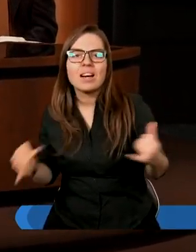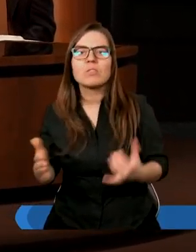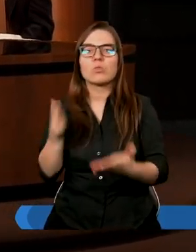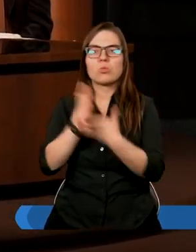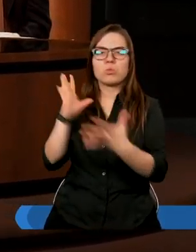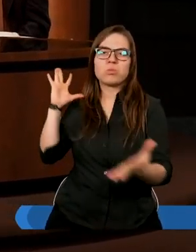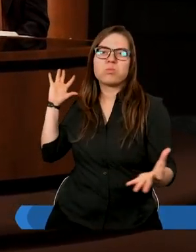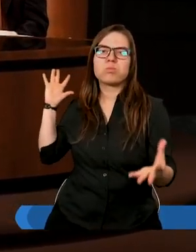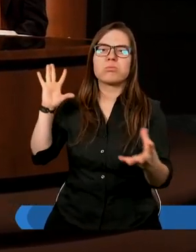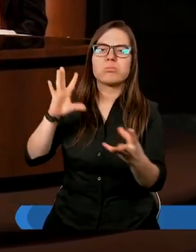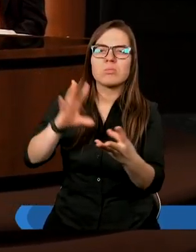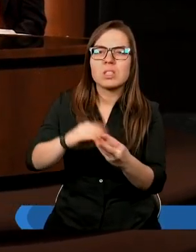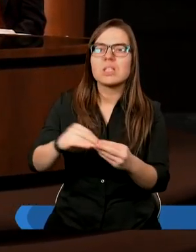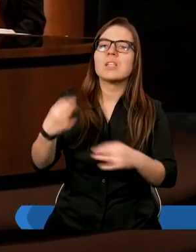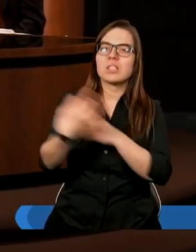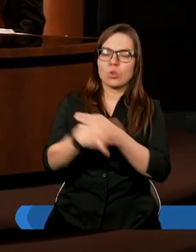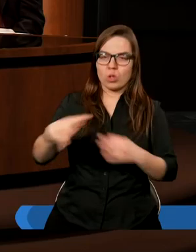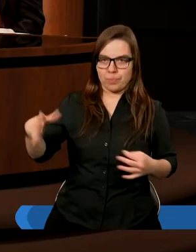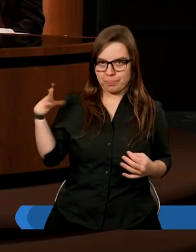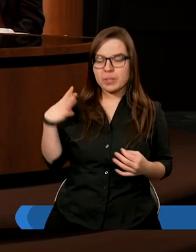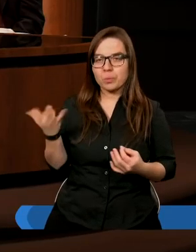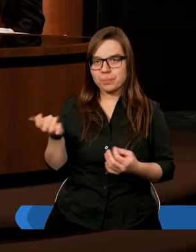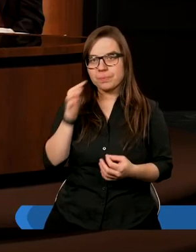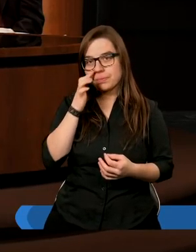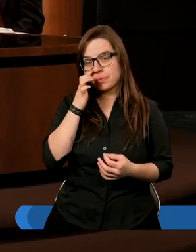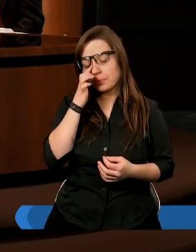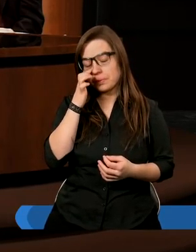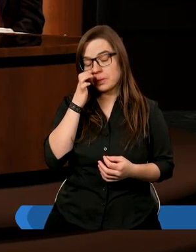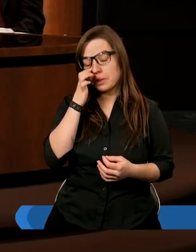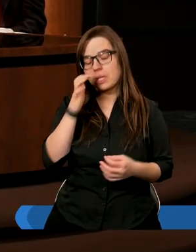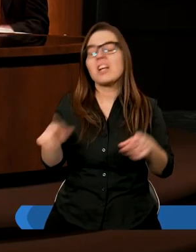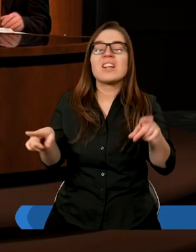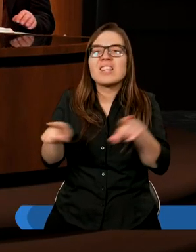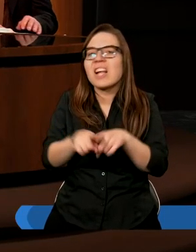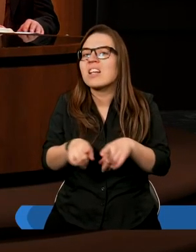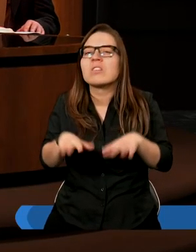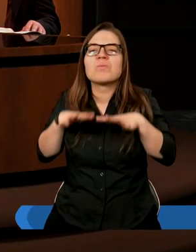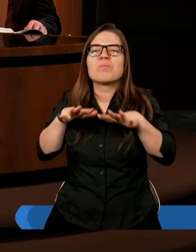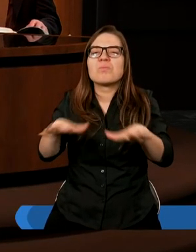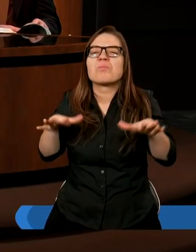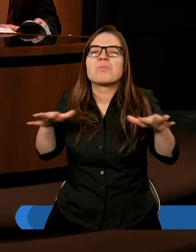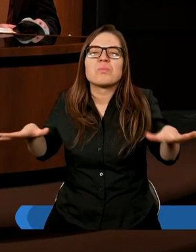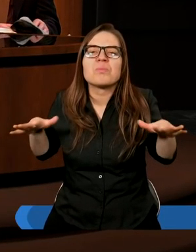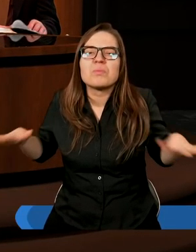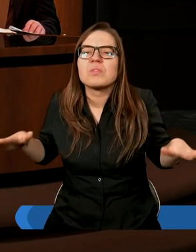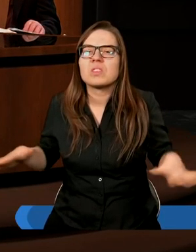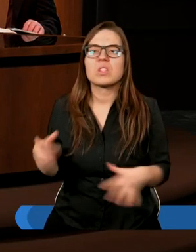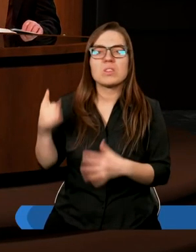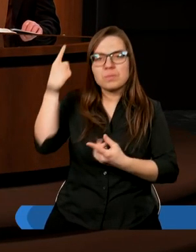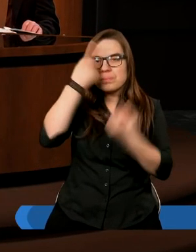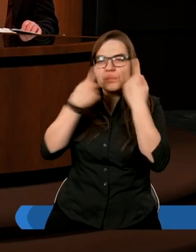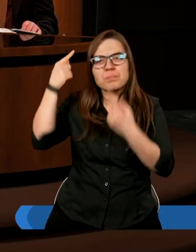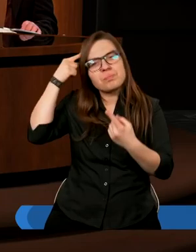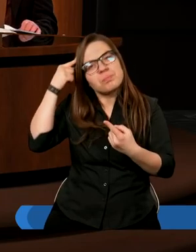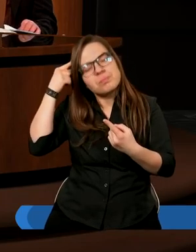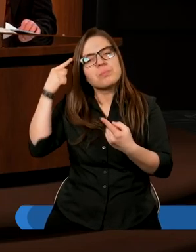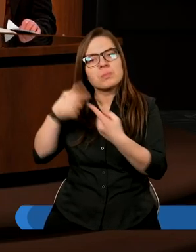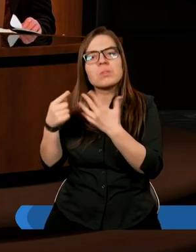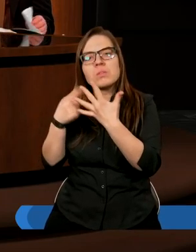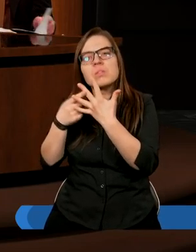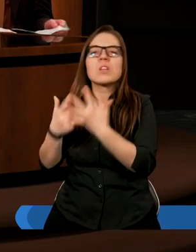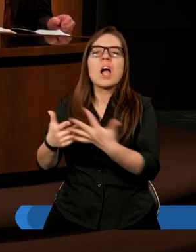zresztą przez cały sezon. No i też wiele myśli było podane, w jaki sposób